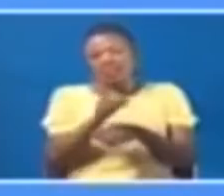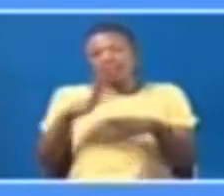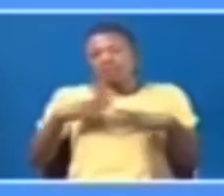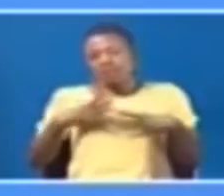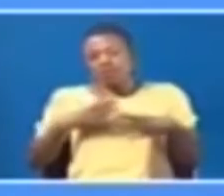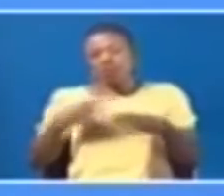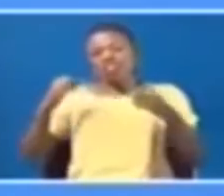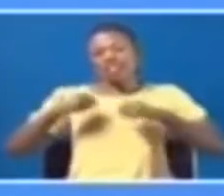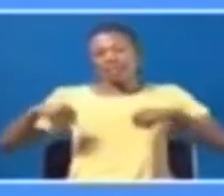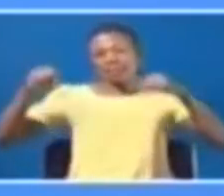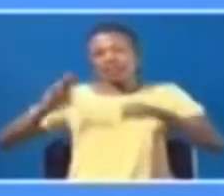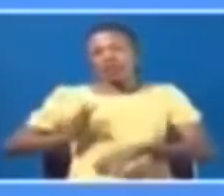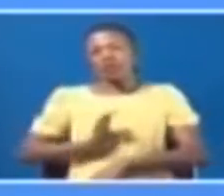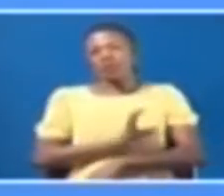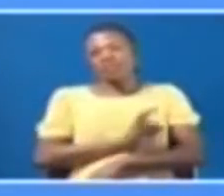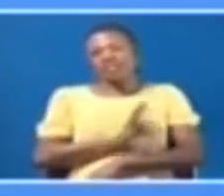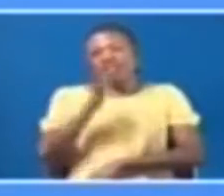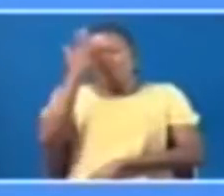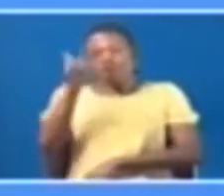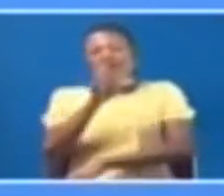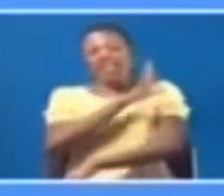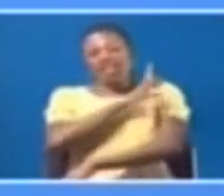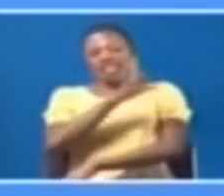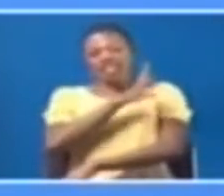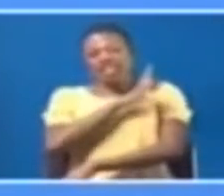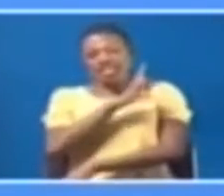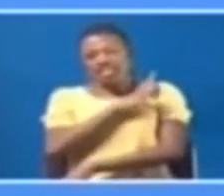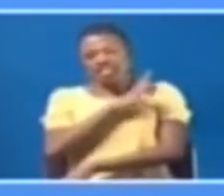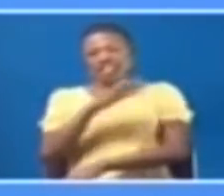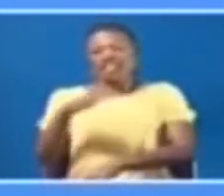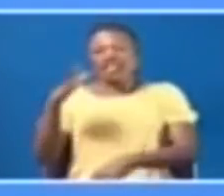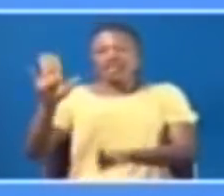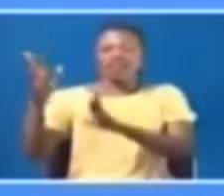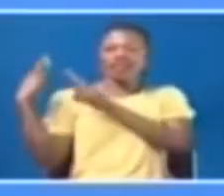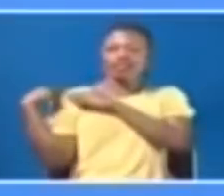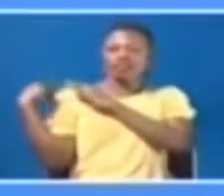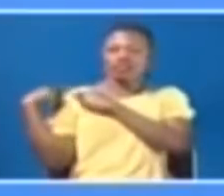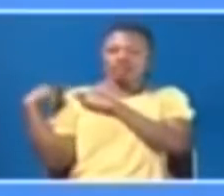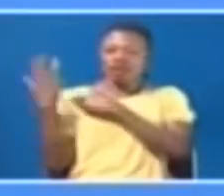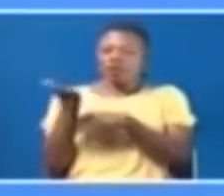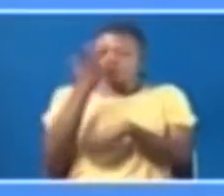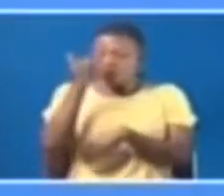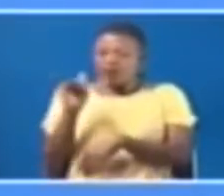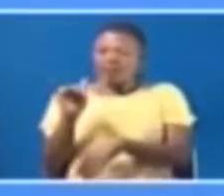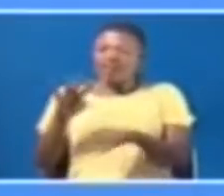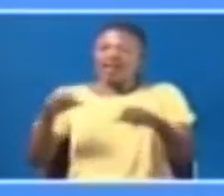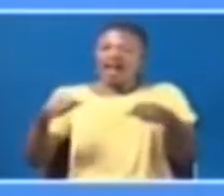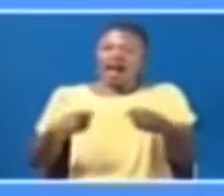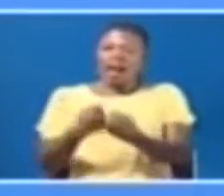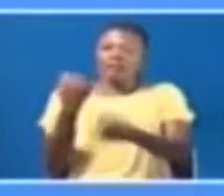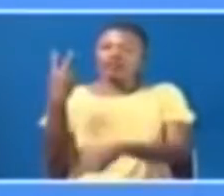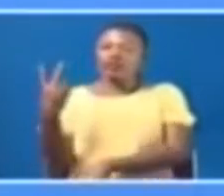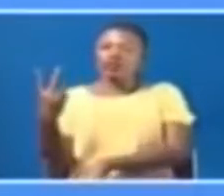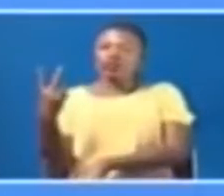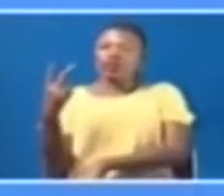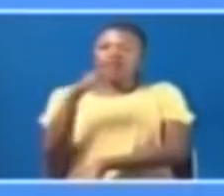kadhaa kwa kile ambacho wamekiita uzembe na mazoea katika majukumu yao. Haya yametokana na matukio mawili katika